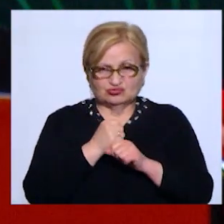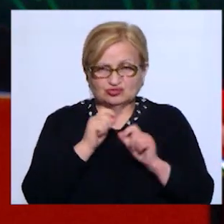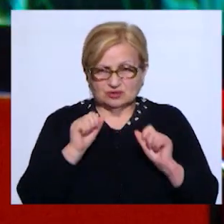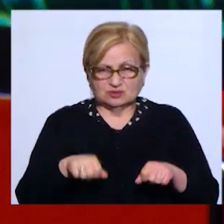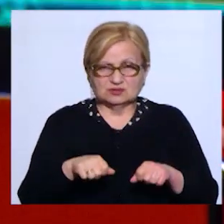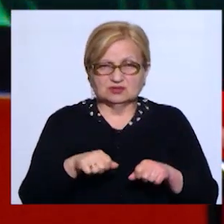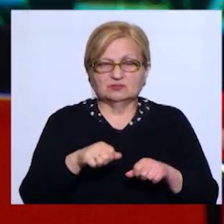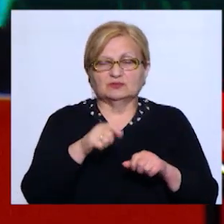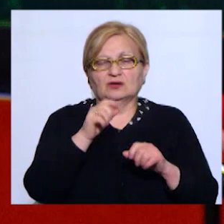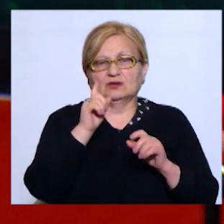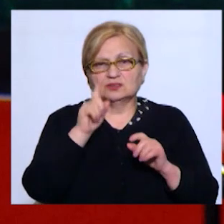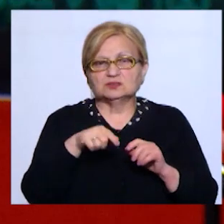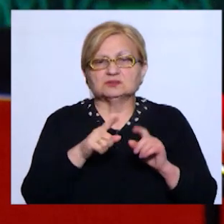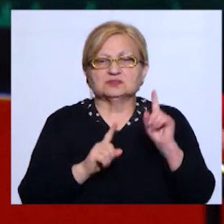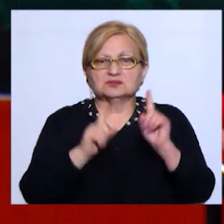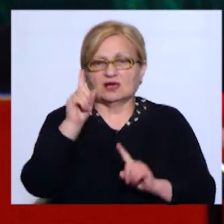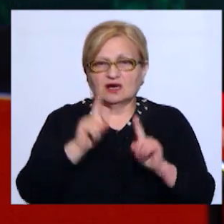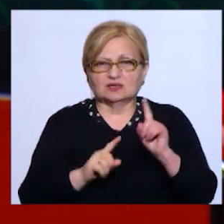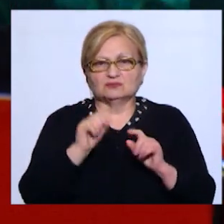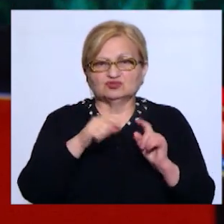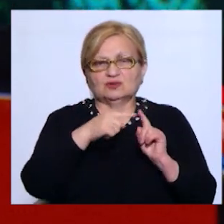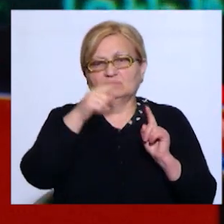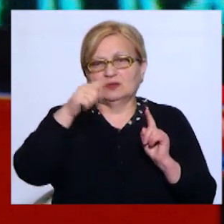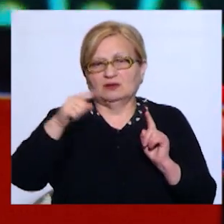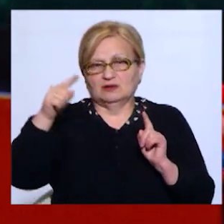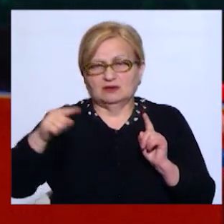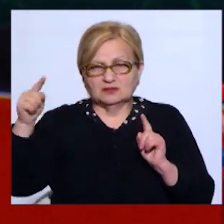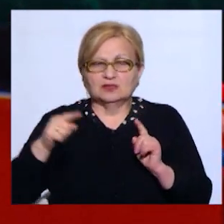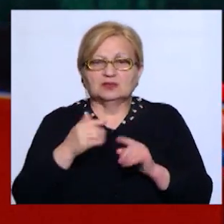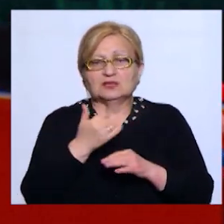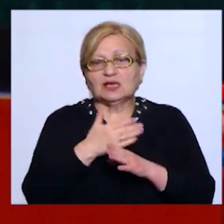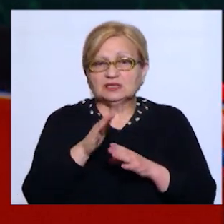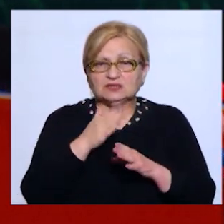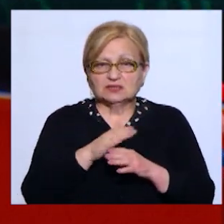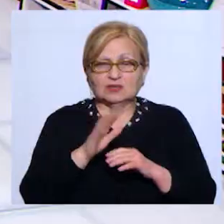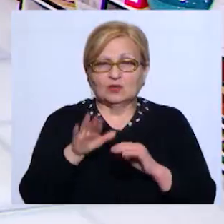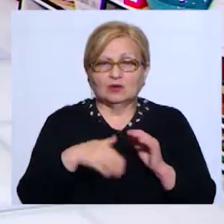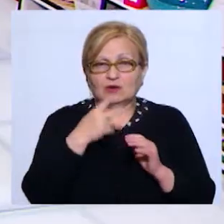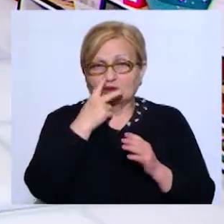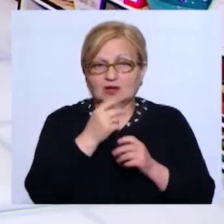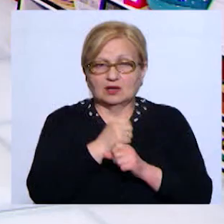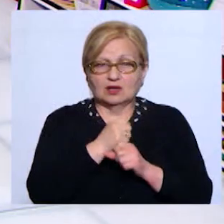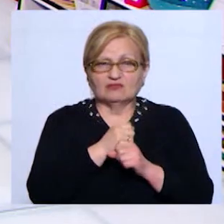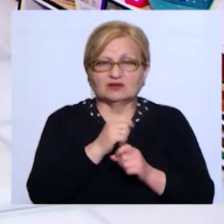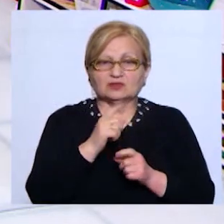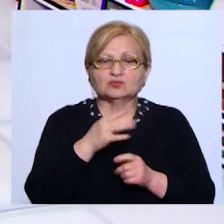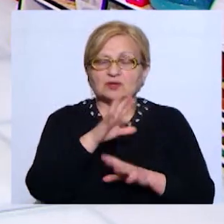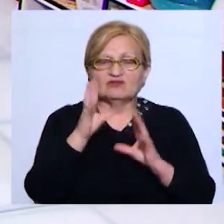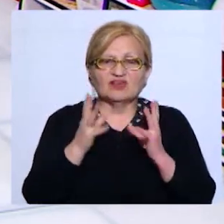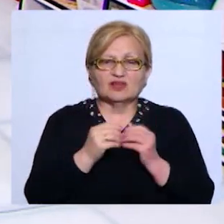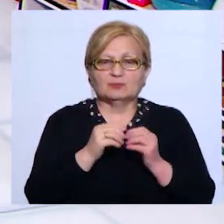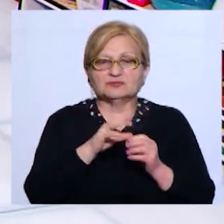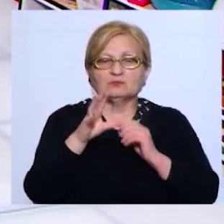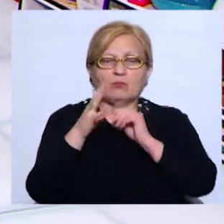მეორე კლასიდან სწავლობთ და იცით, მაგრამ ყველაფერი ერთად ნელ-ნელა უნდა გავიაზროთ. და შემდეგ არის უკვე გავაკეთოთ ანალიზი და გავაკეთოთ